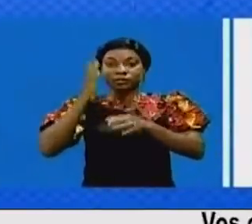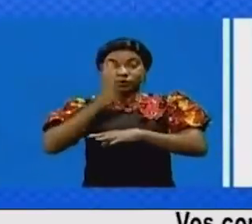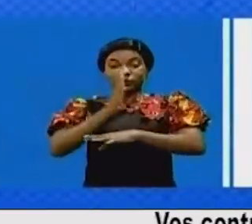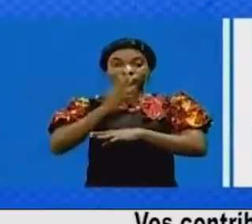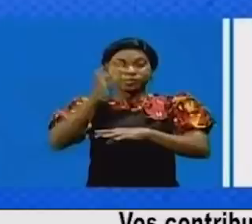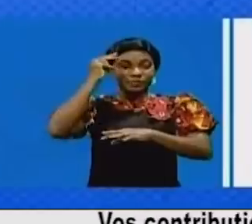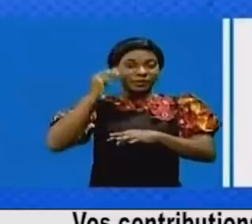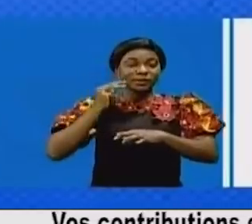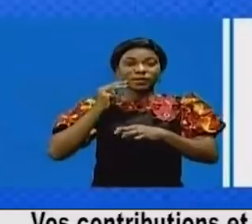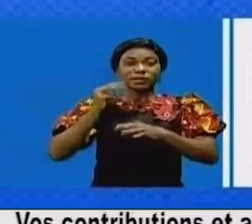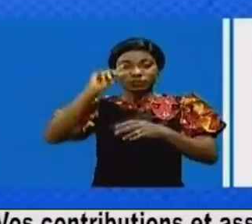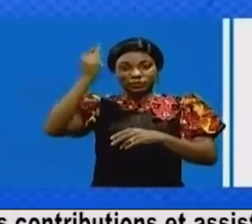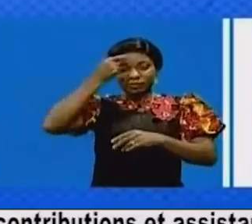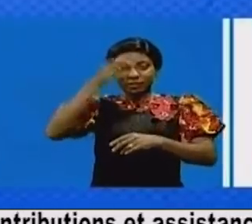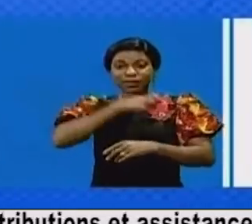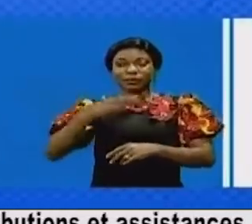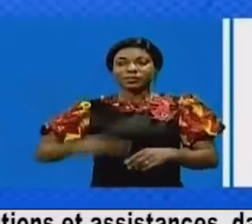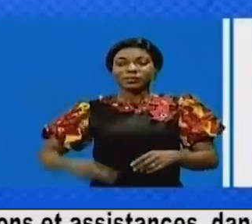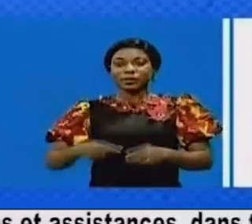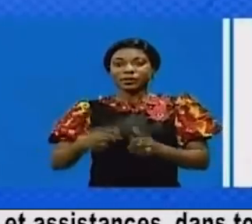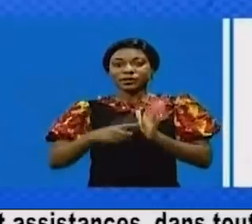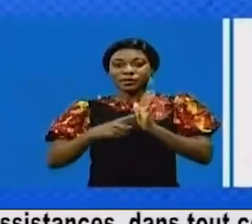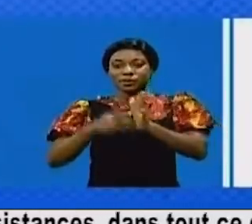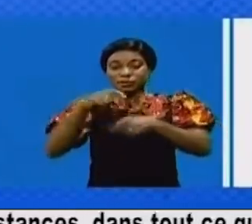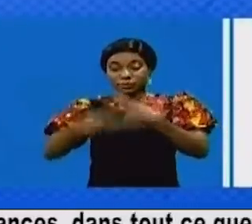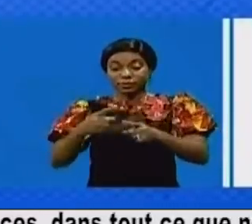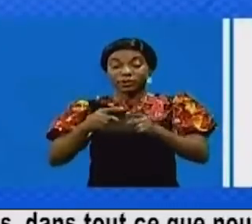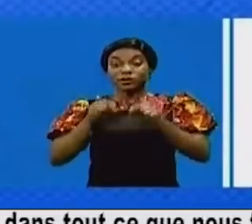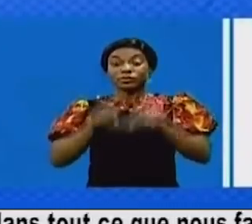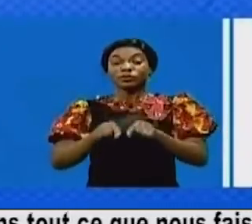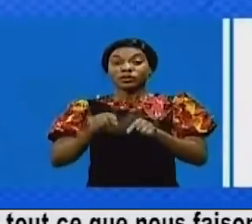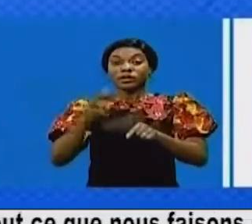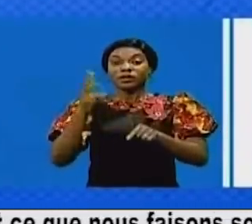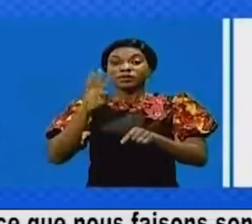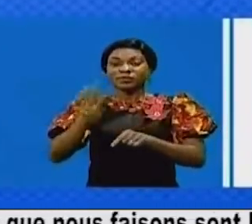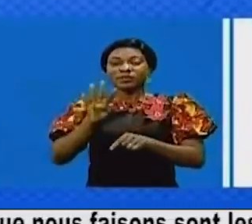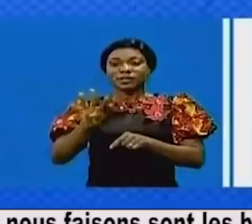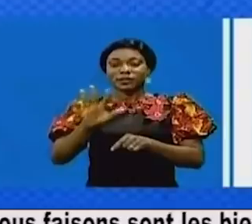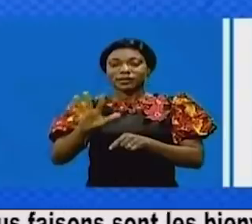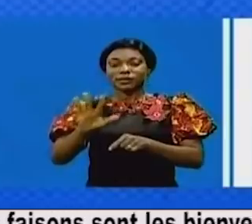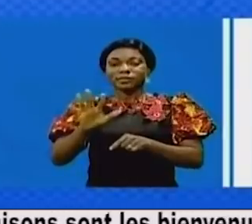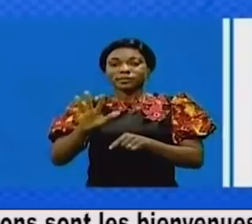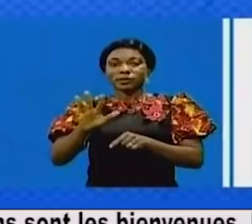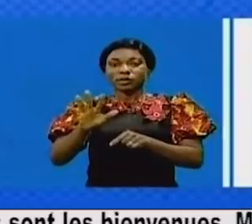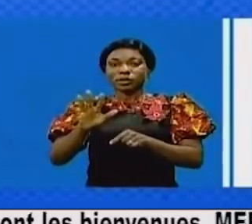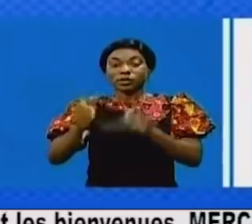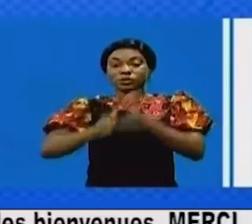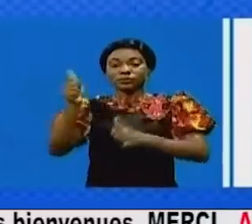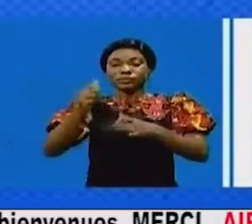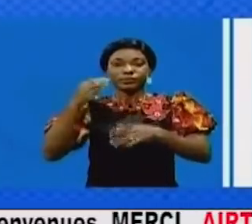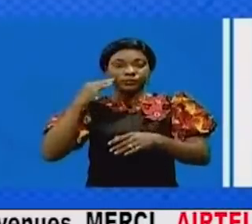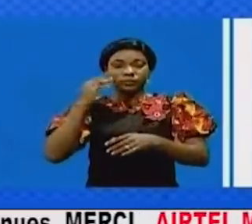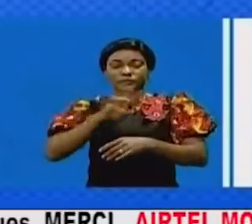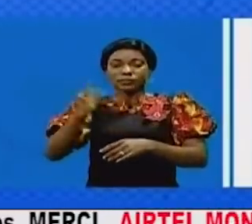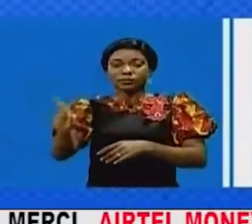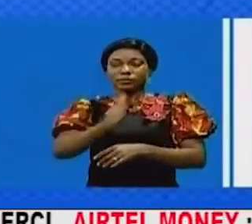du gouvernement de la République a été présidée ce vendredi 11 juin 2021 en visioconférence par le